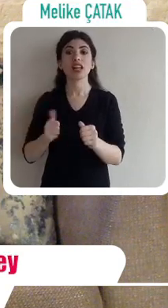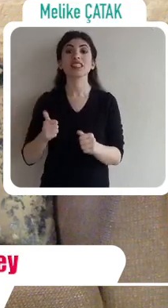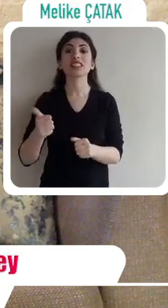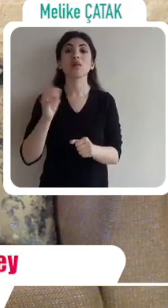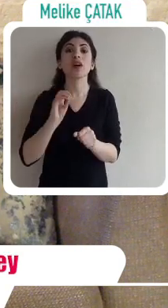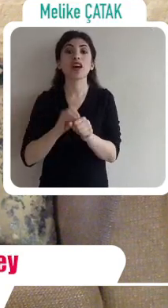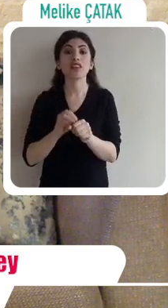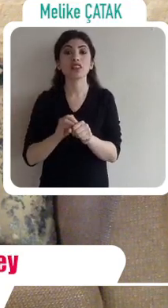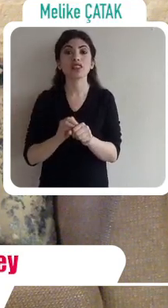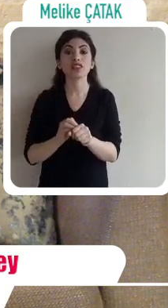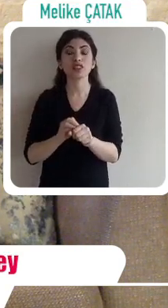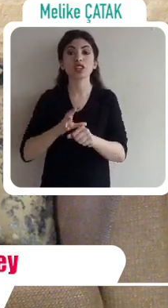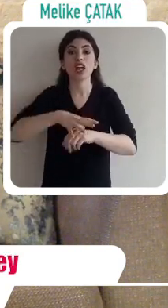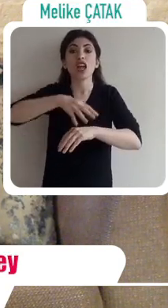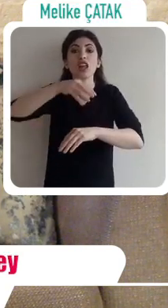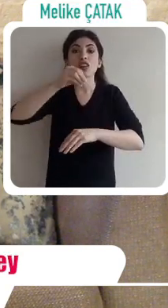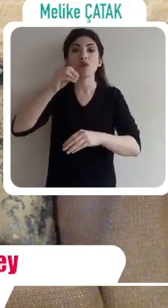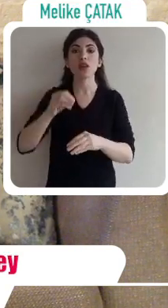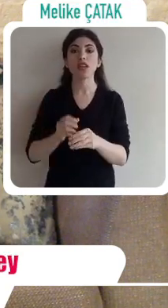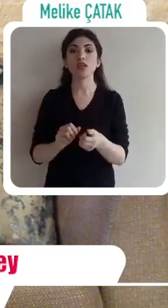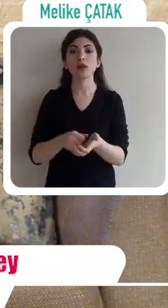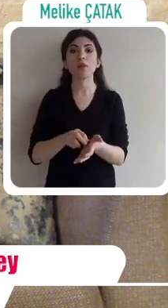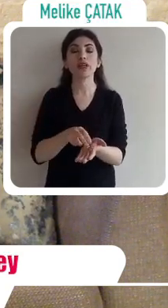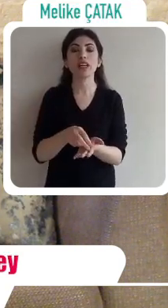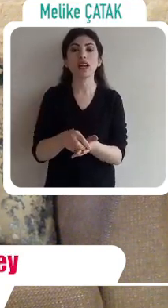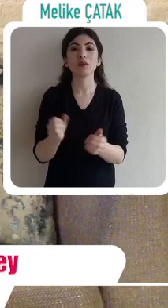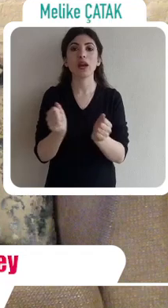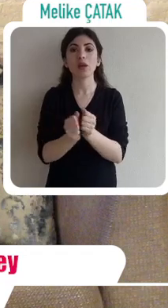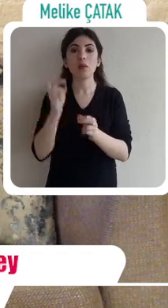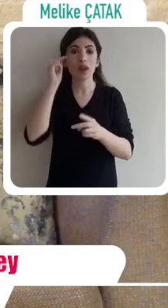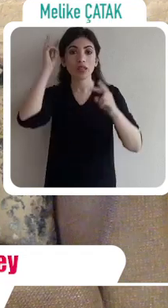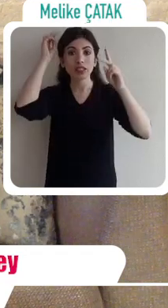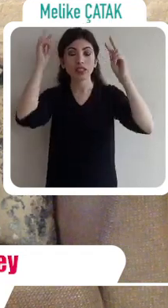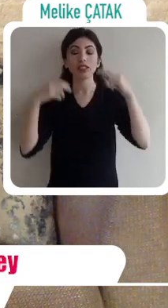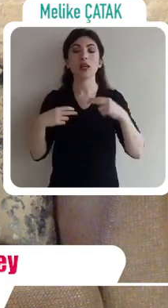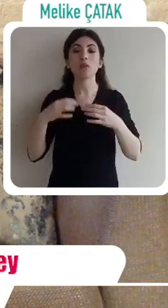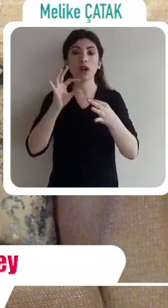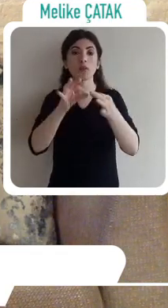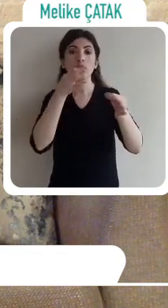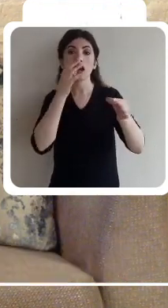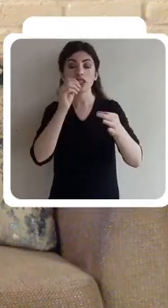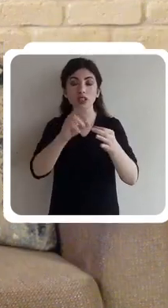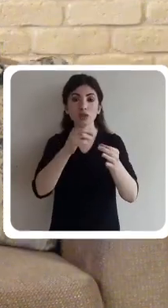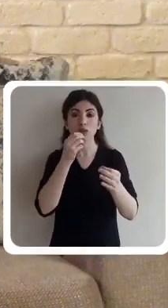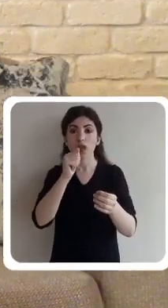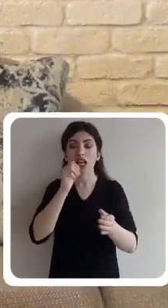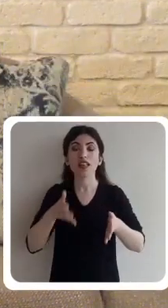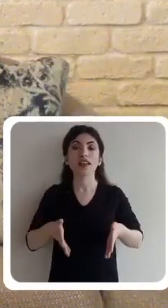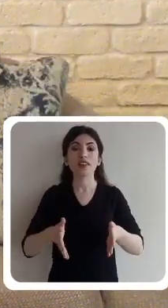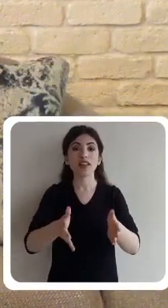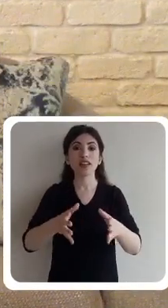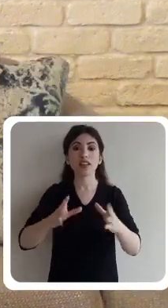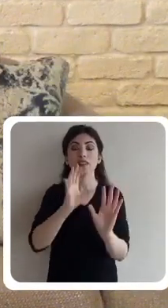kalbur zaman içinde, develer tellal, pireler berber iken, ben bağda üzüm bekler, derede odun